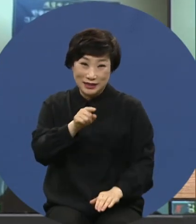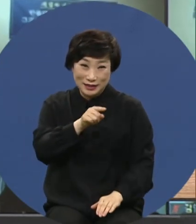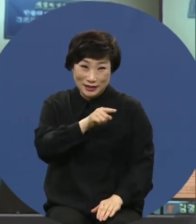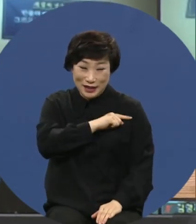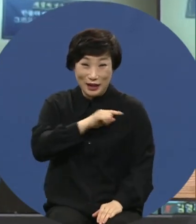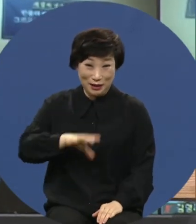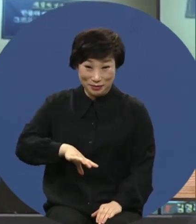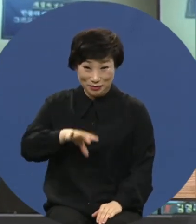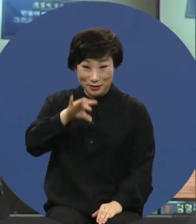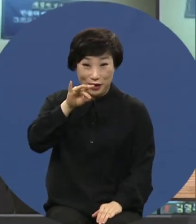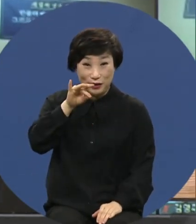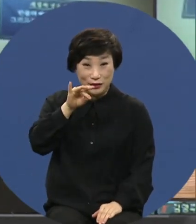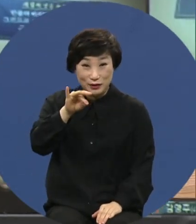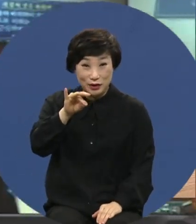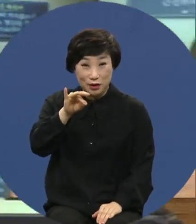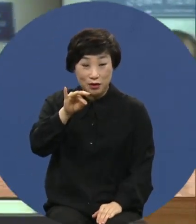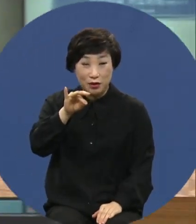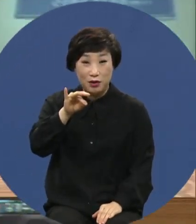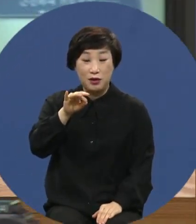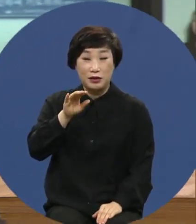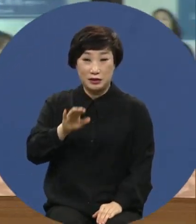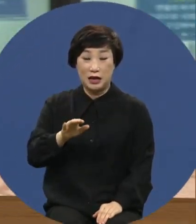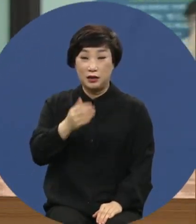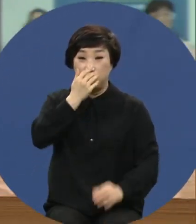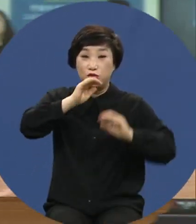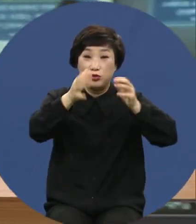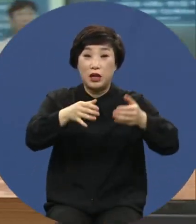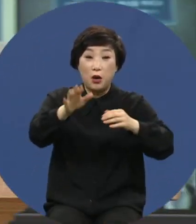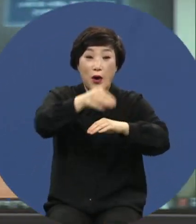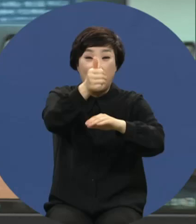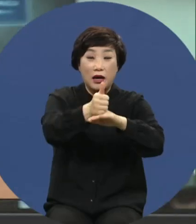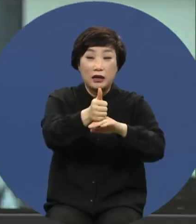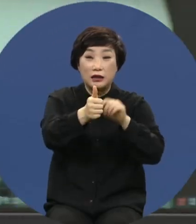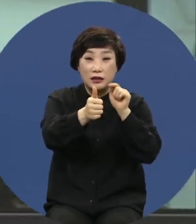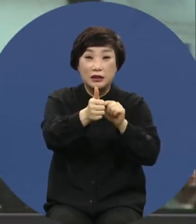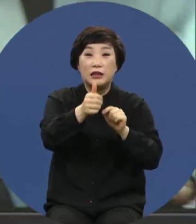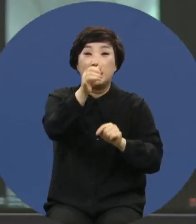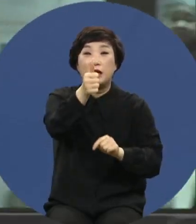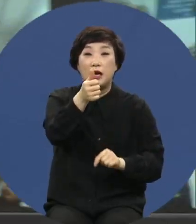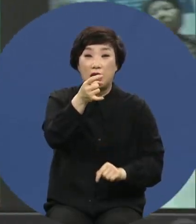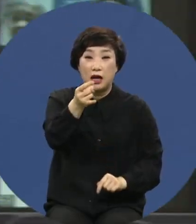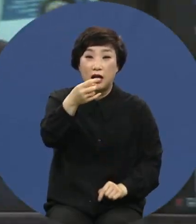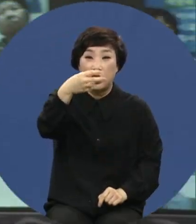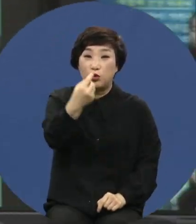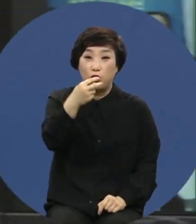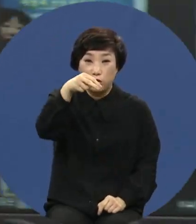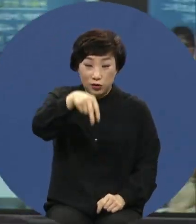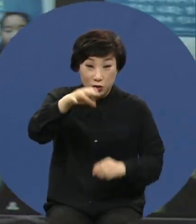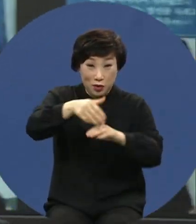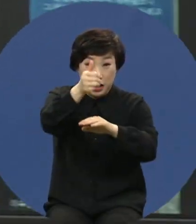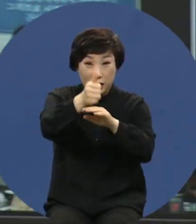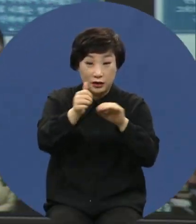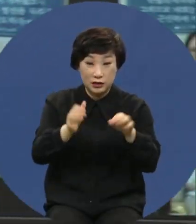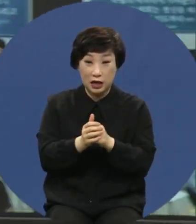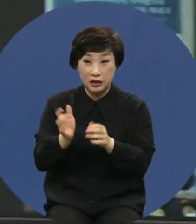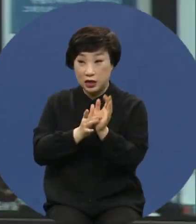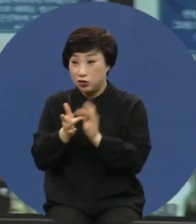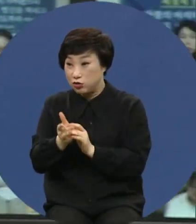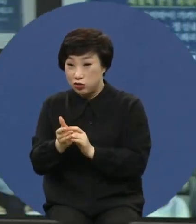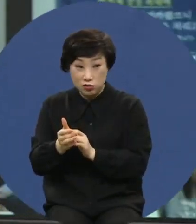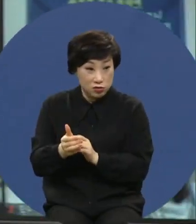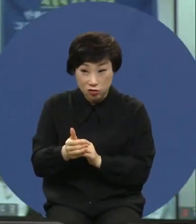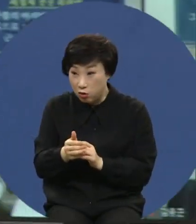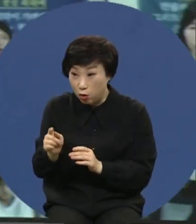제일 먼저 그 유대의 왕 헤롯은 예수를 음해하며 잡아